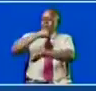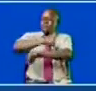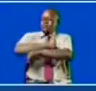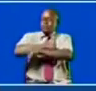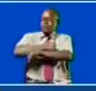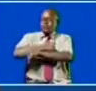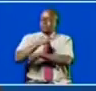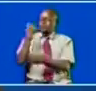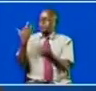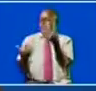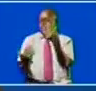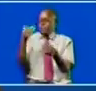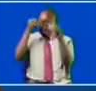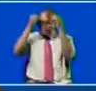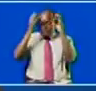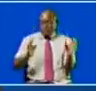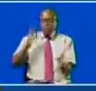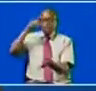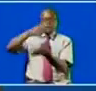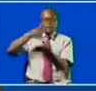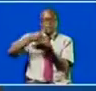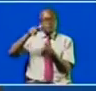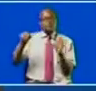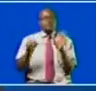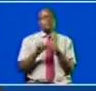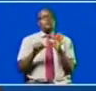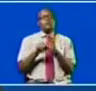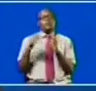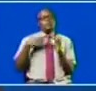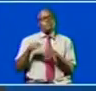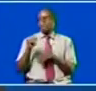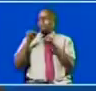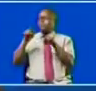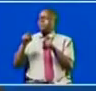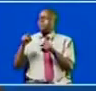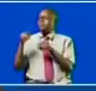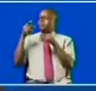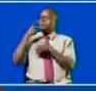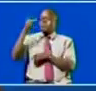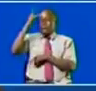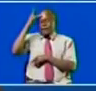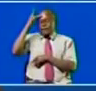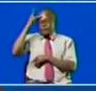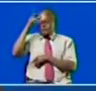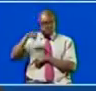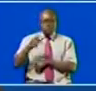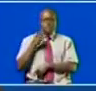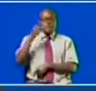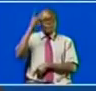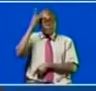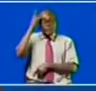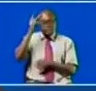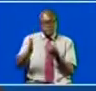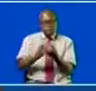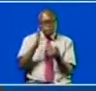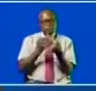zikiteketezwa, watoto wa shule wanajihusisha katika utovu wa nidhamu. Wengi wamekuwa kiwalaumu wazazi, baadhi wanasema wazazi ambao